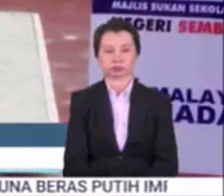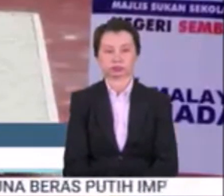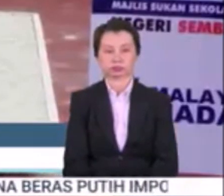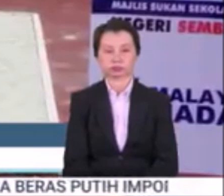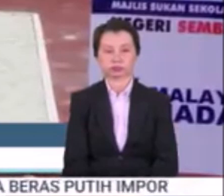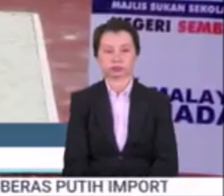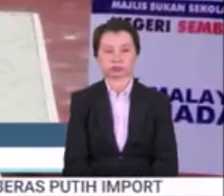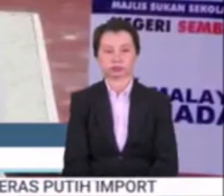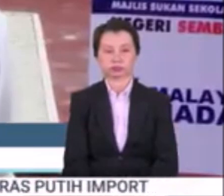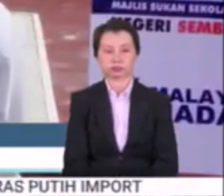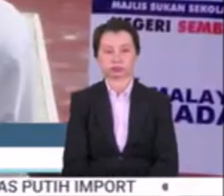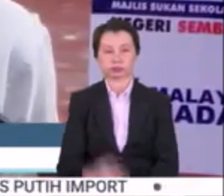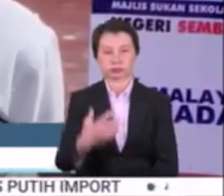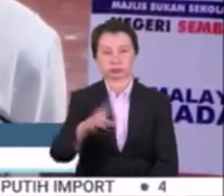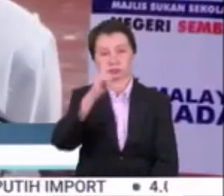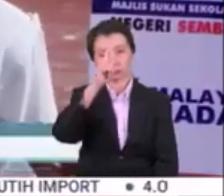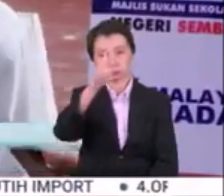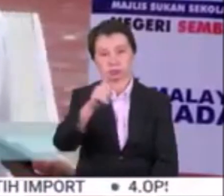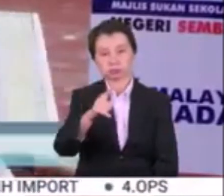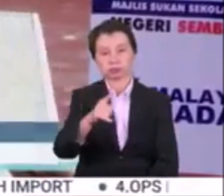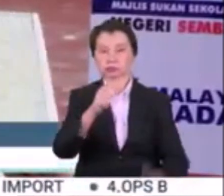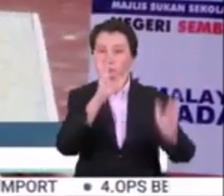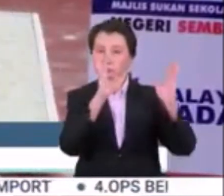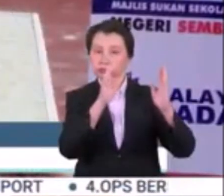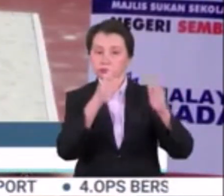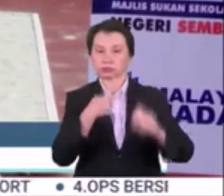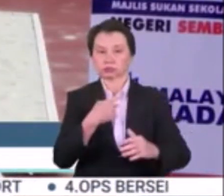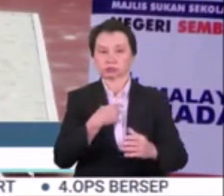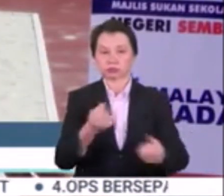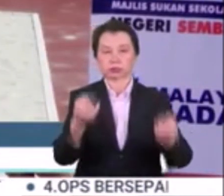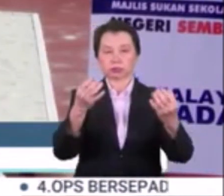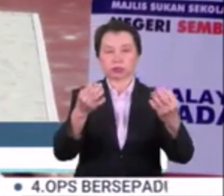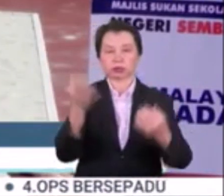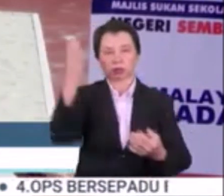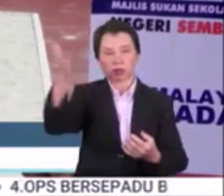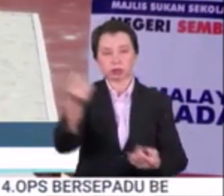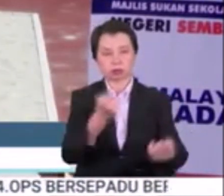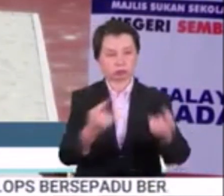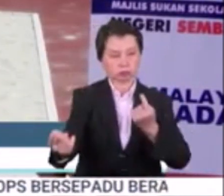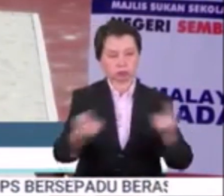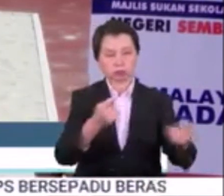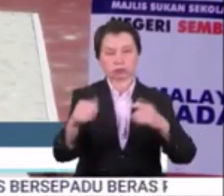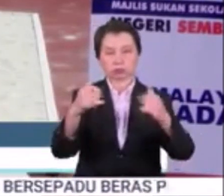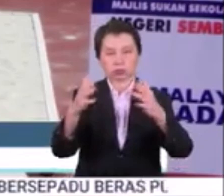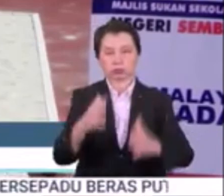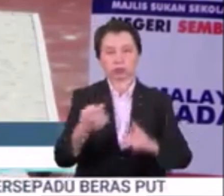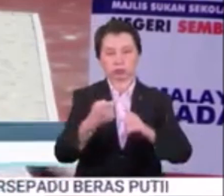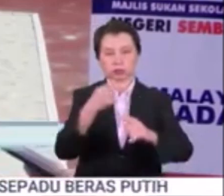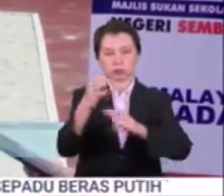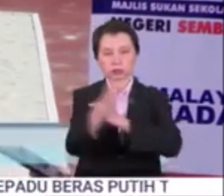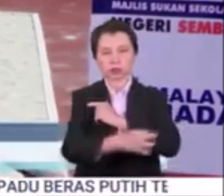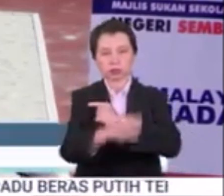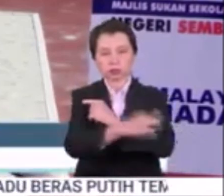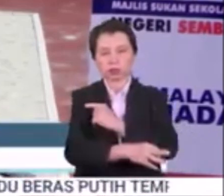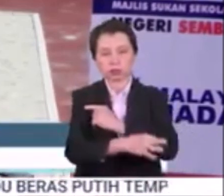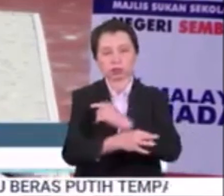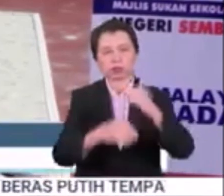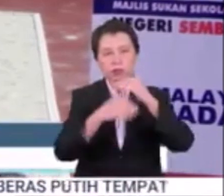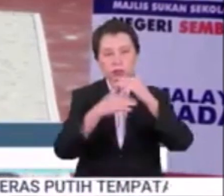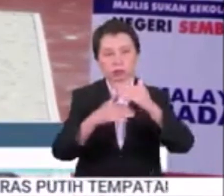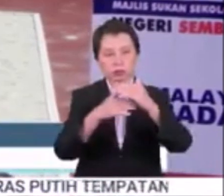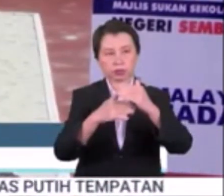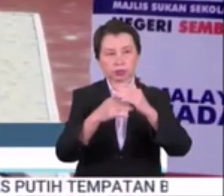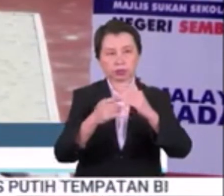dipertandingkan sudah tentu Harapan Kita ialah akan ramai lagi muncul atletatlet darada negeri semilan ini di peringkat yang